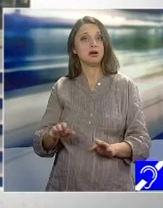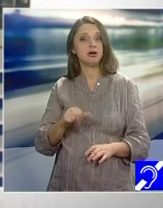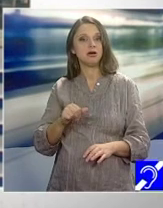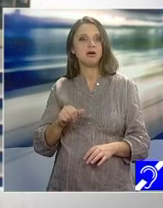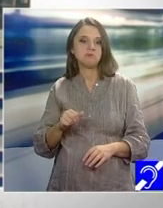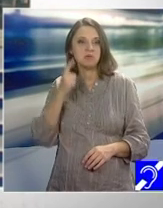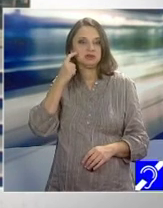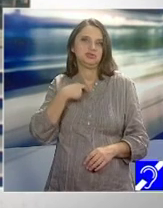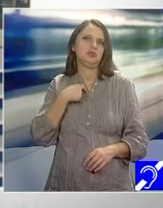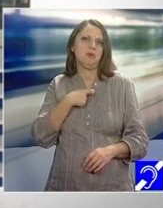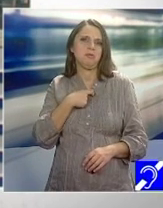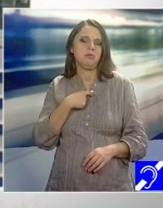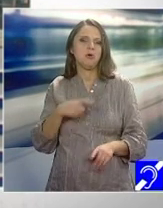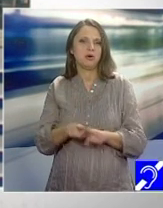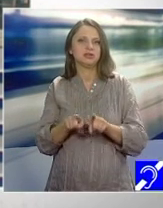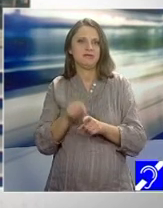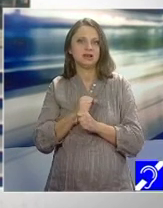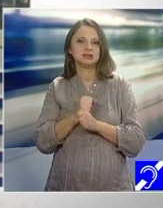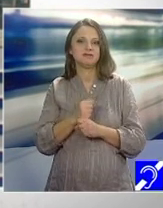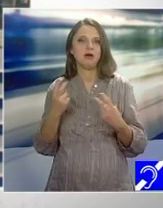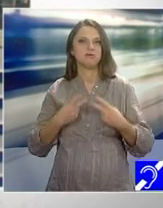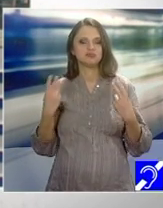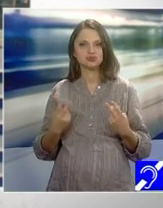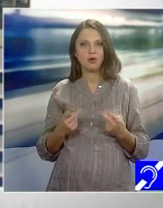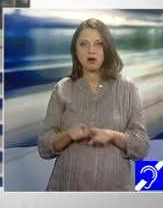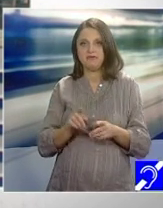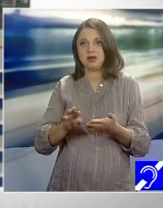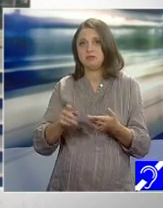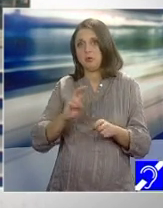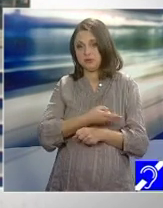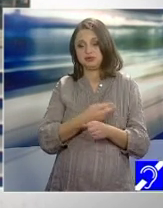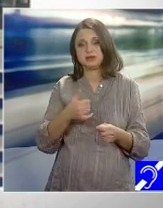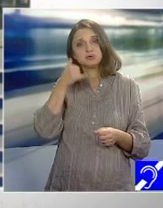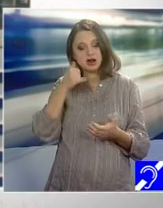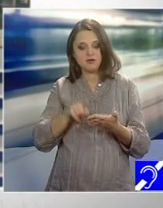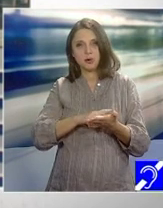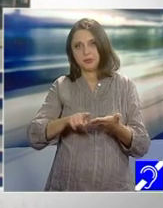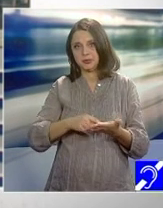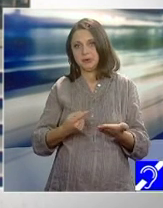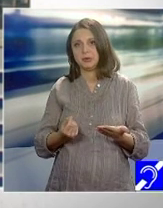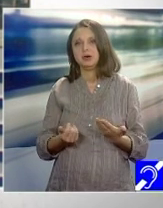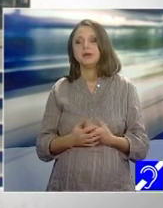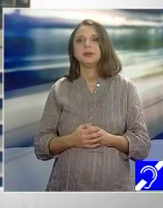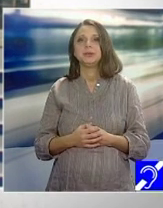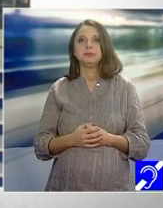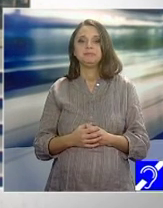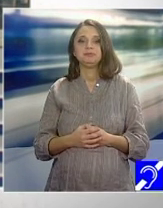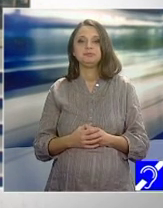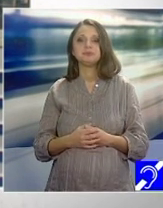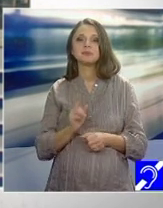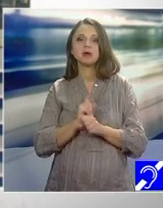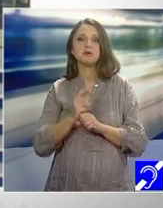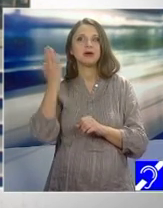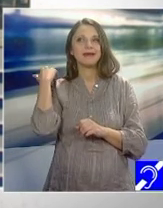pot să-l fac cu o foarte mare ușurință. Și un lucru care înainte era un lucru care